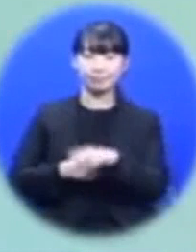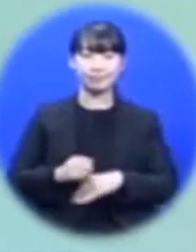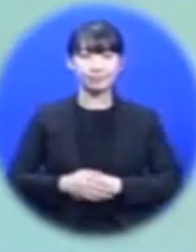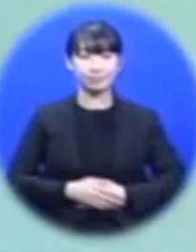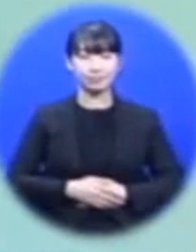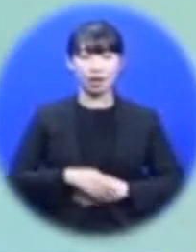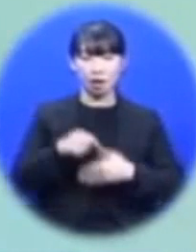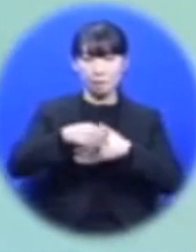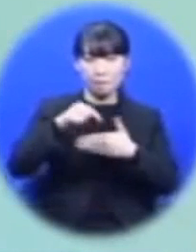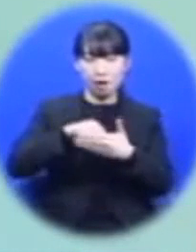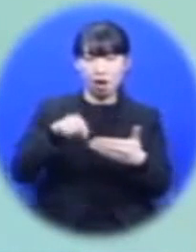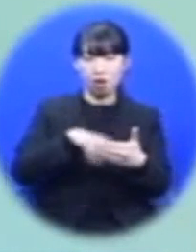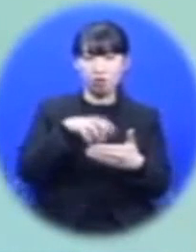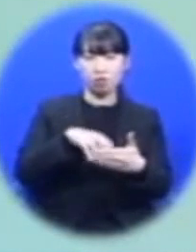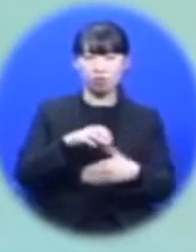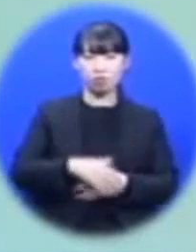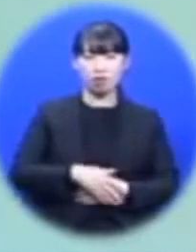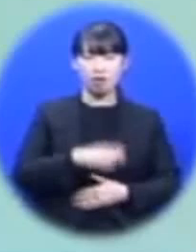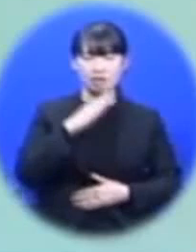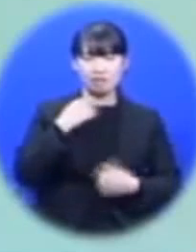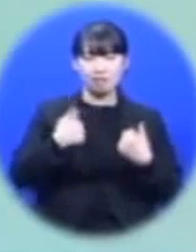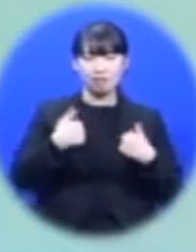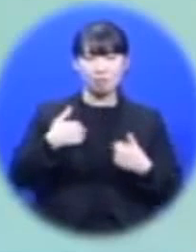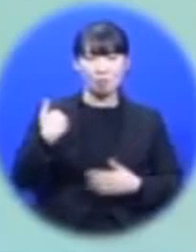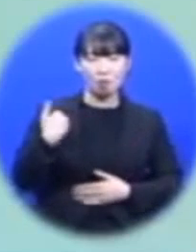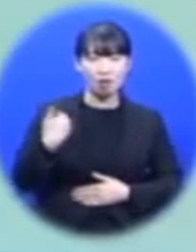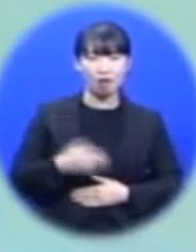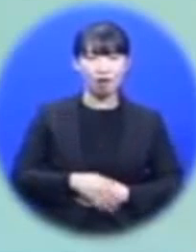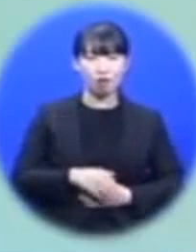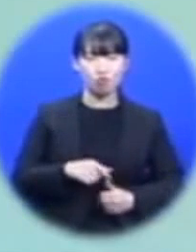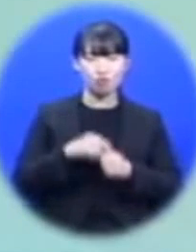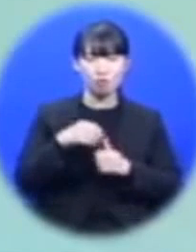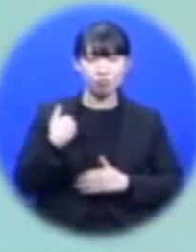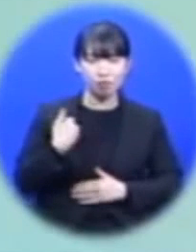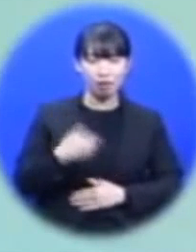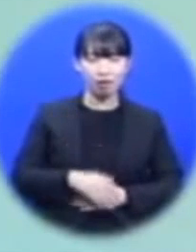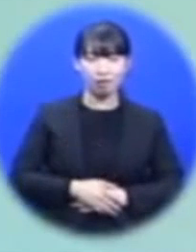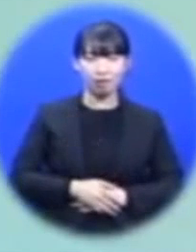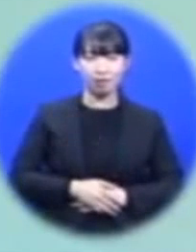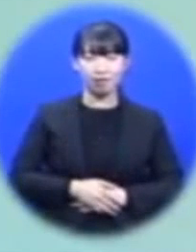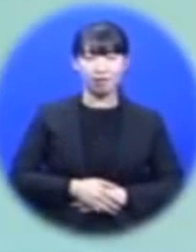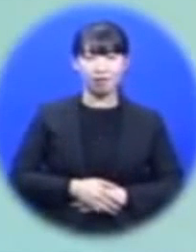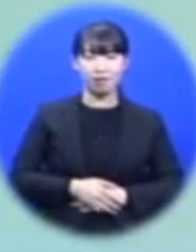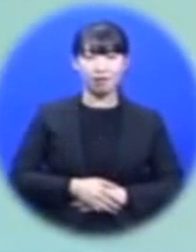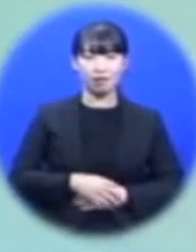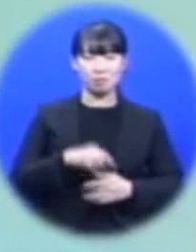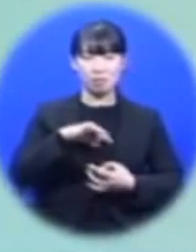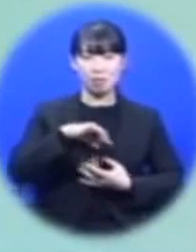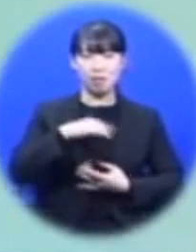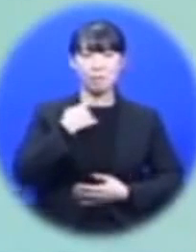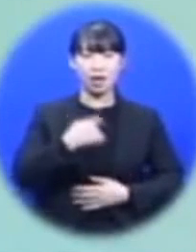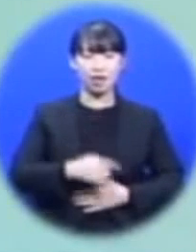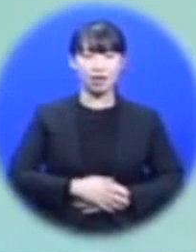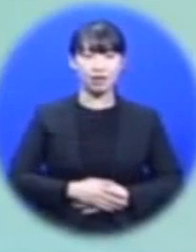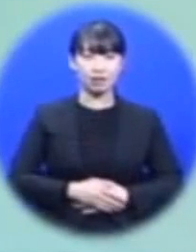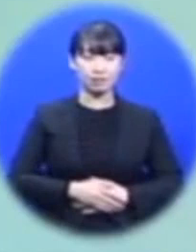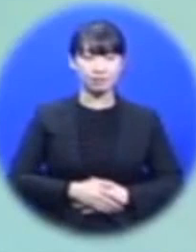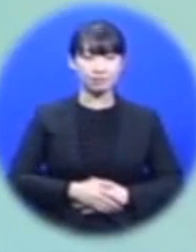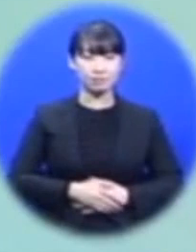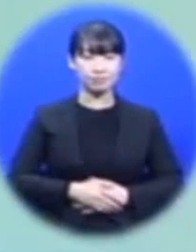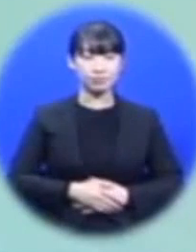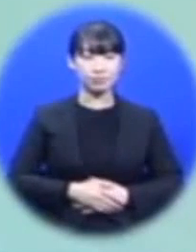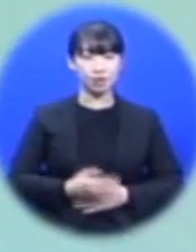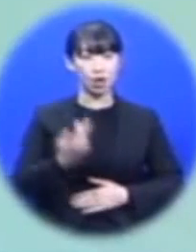마음속에는 나는 그런 걸 모르는데 너는 아니 이런 질문이 있더라는 그리고